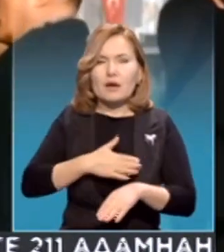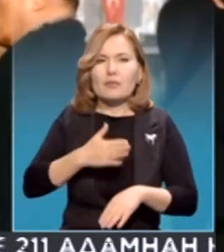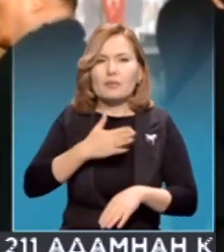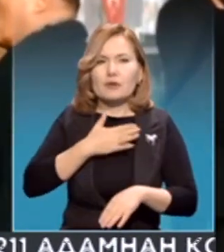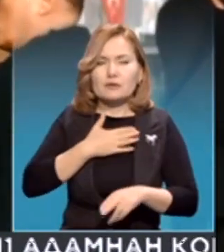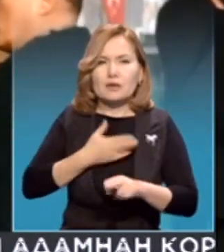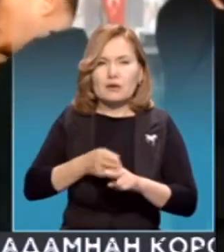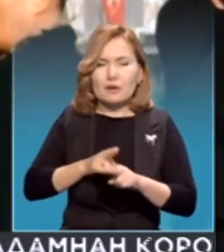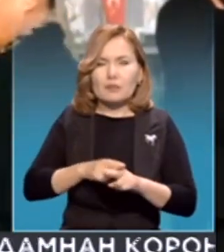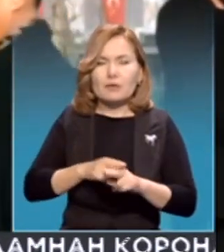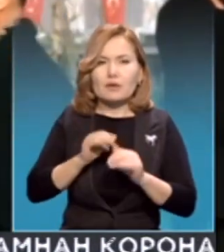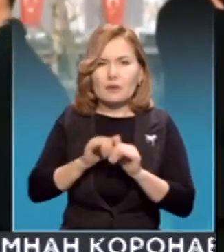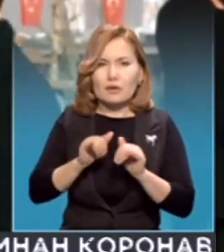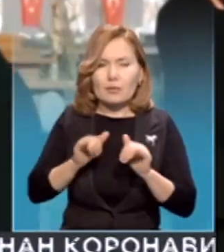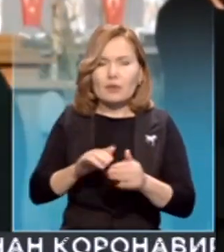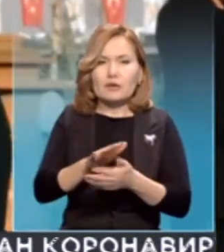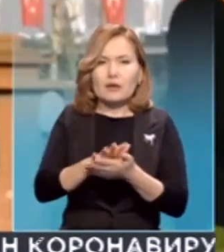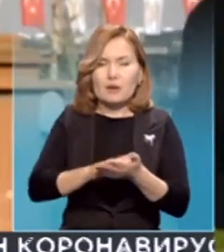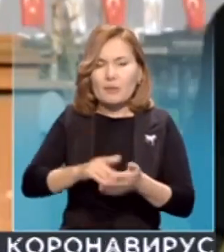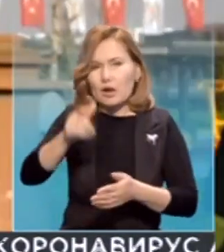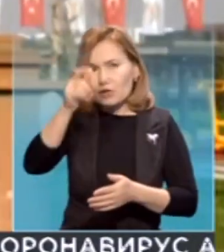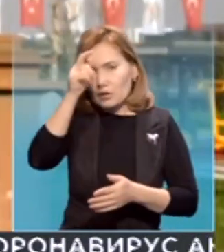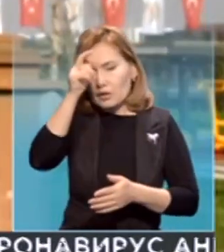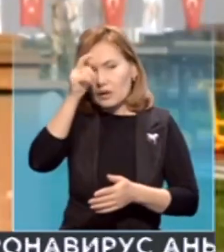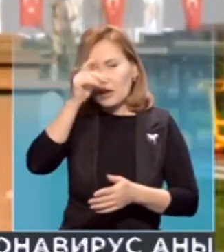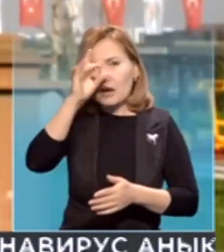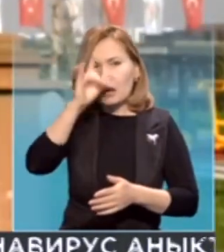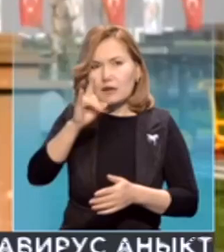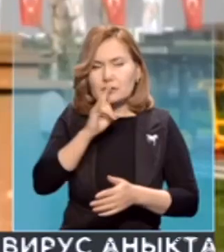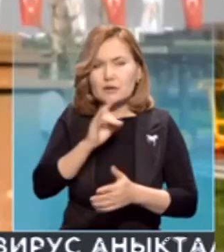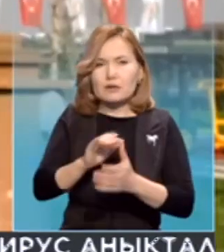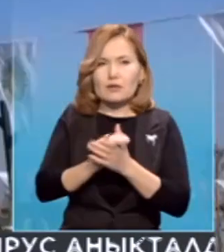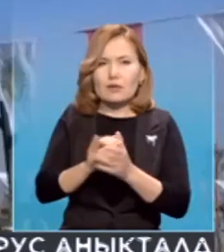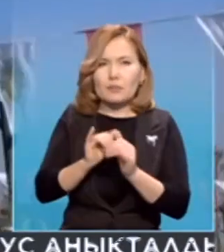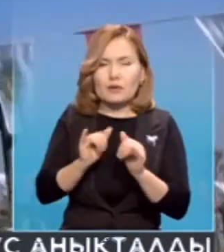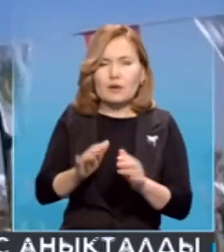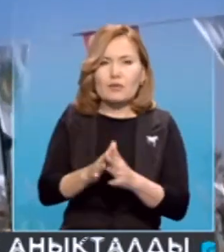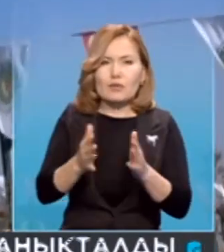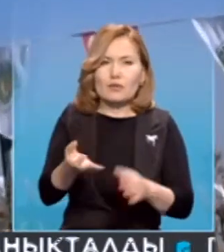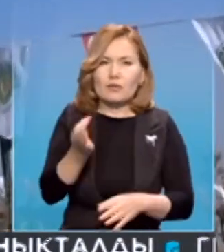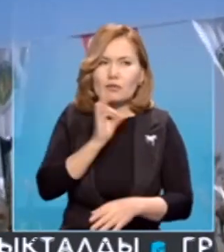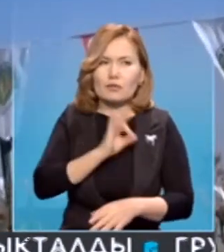біздің одан ынтымақтастық одан әрі дамытуға үлкен үлес қосады.